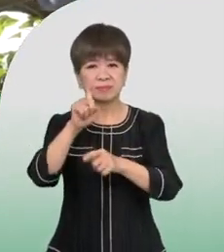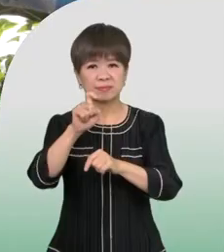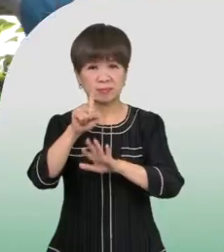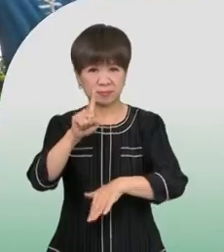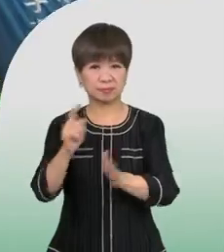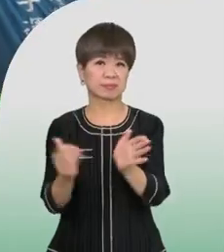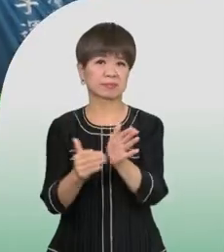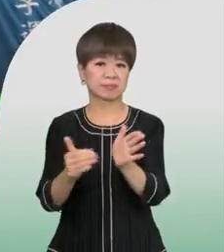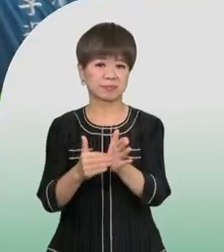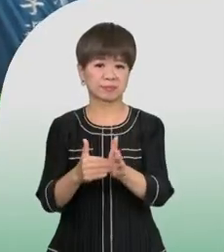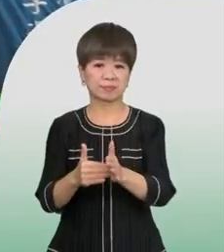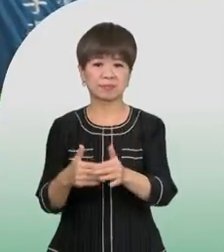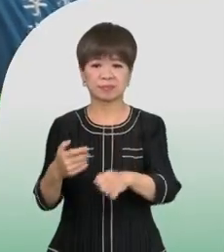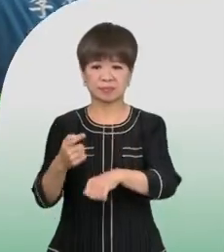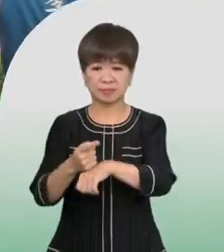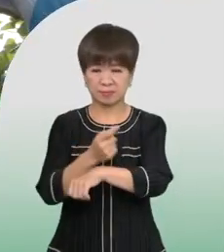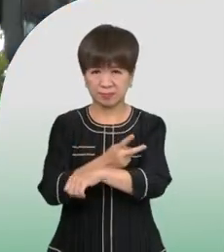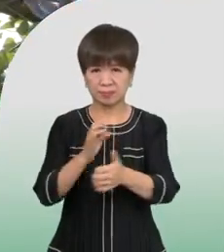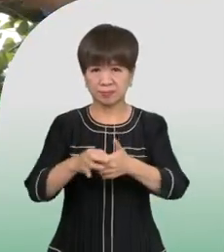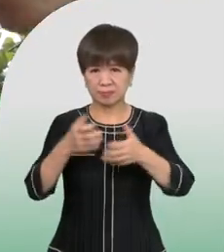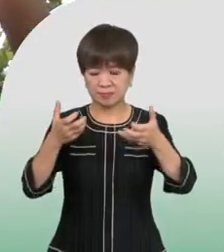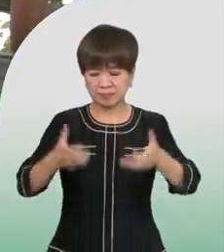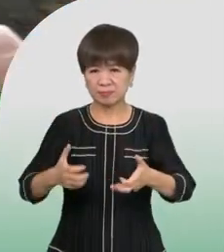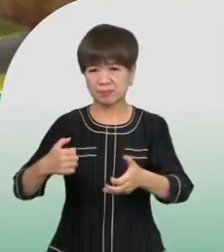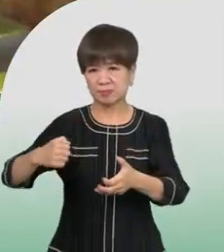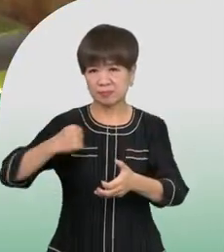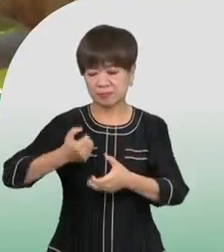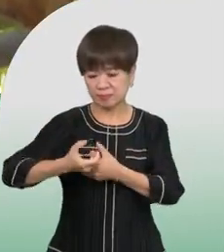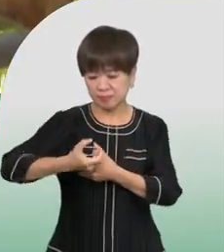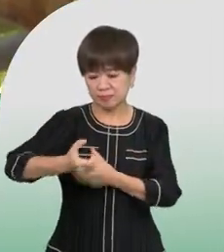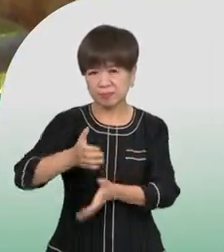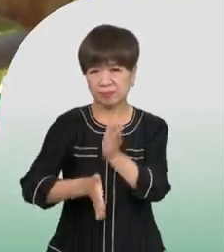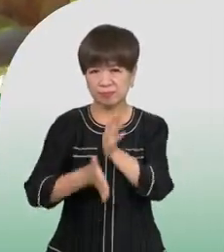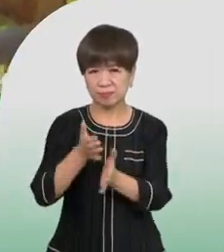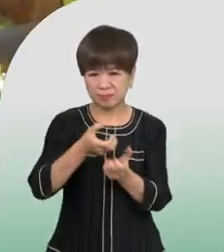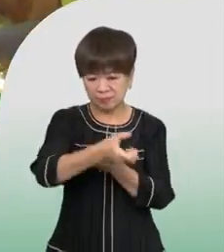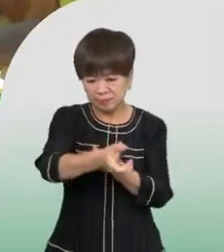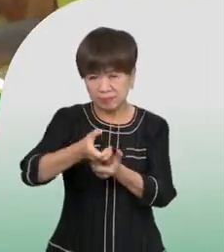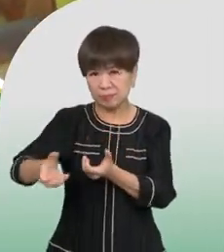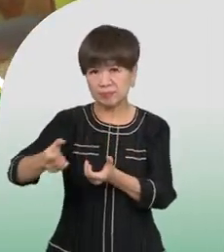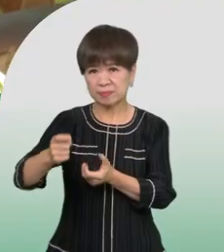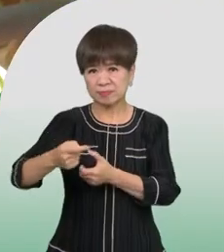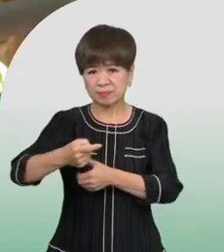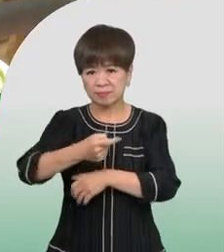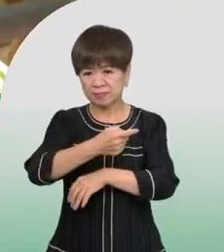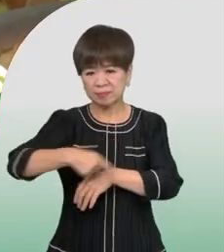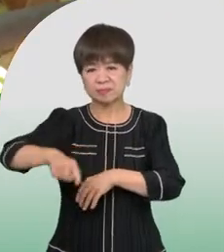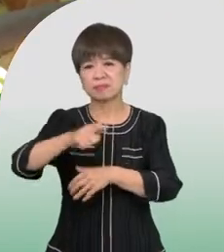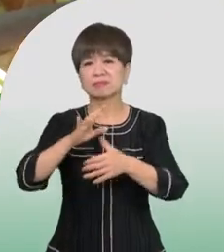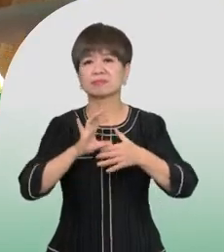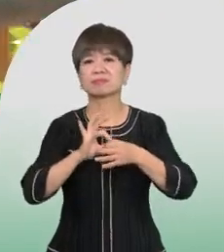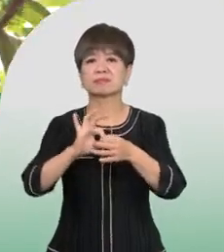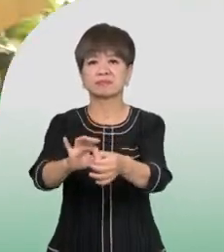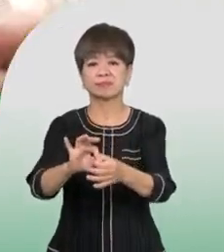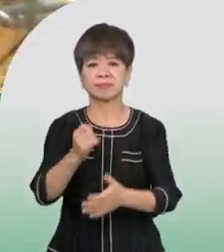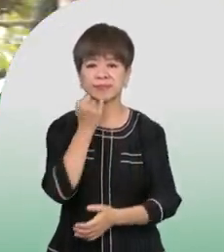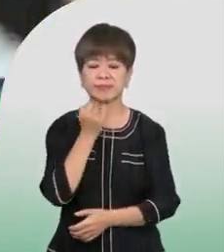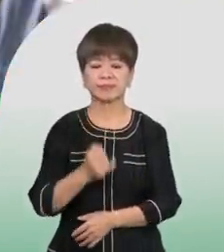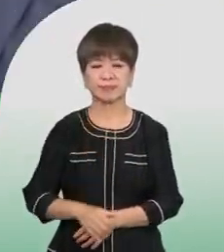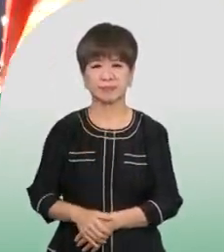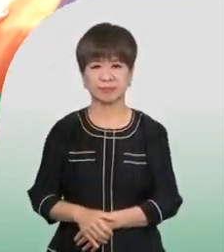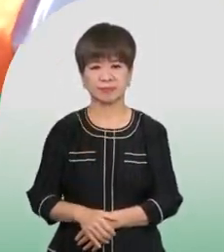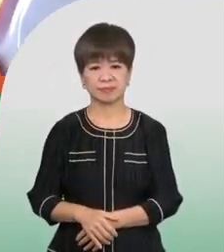一期工厂就针对冲力储水管路重新批制，本也灌溉内桶做得持续稳定的运作。